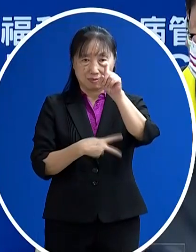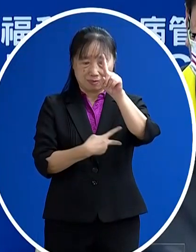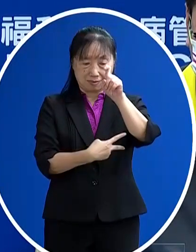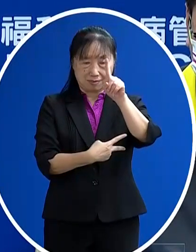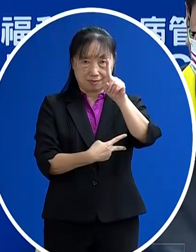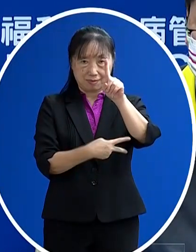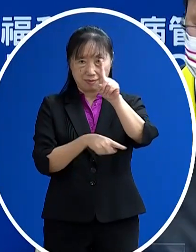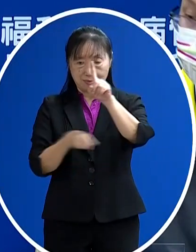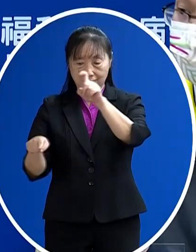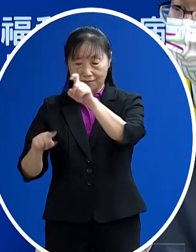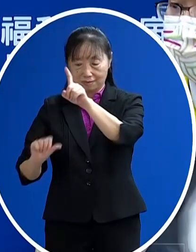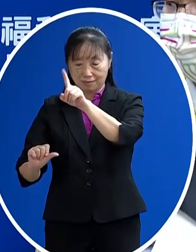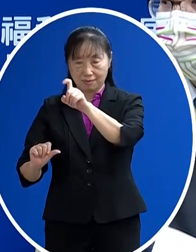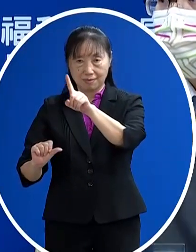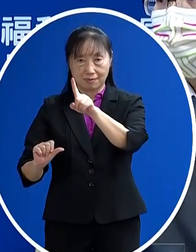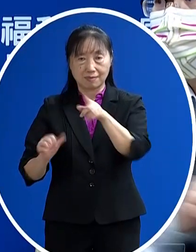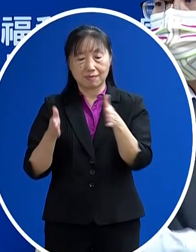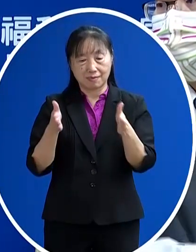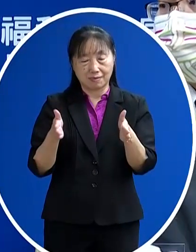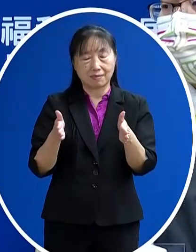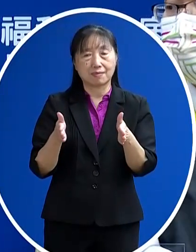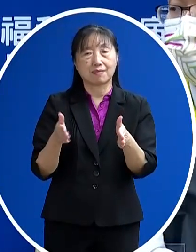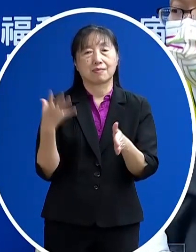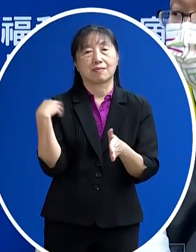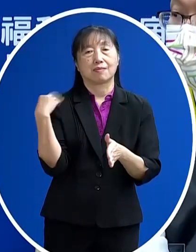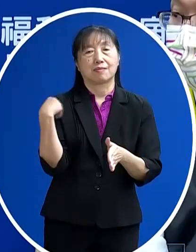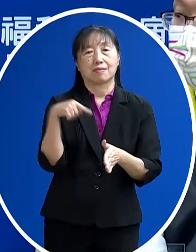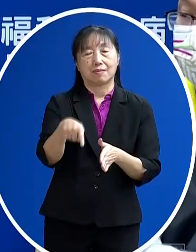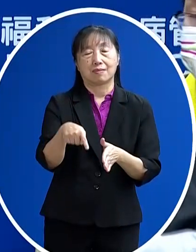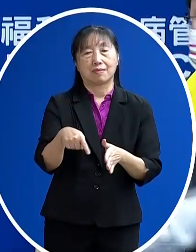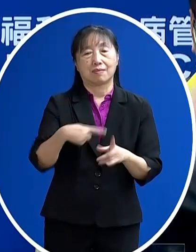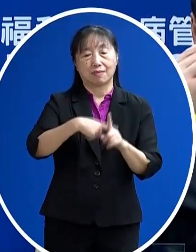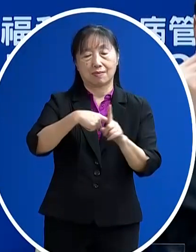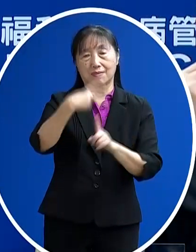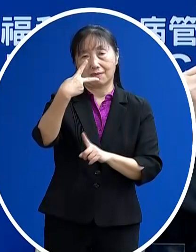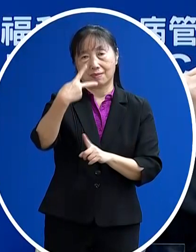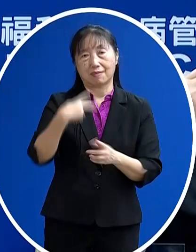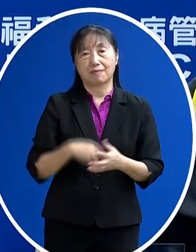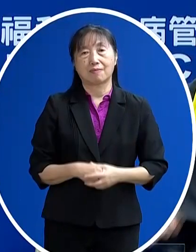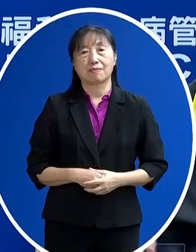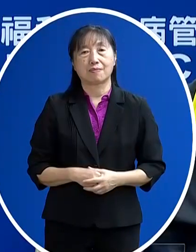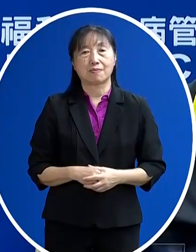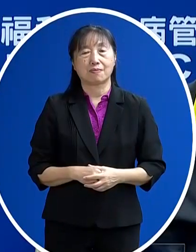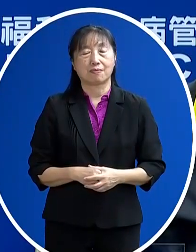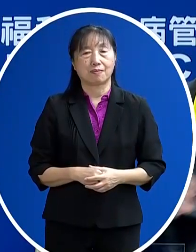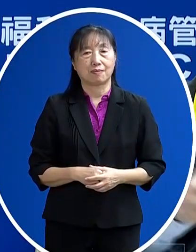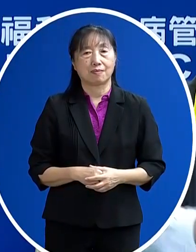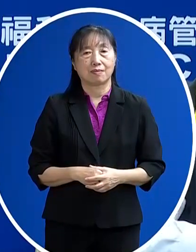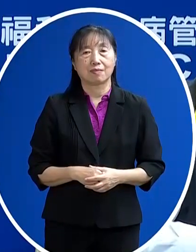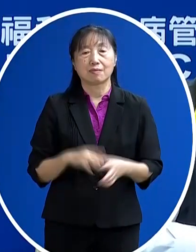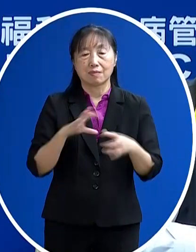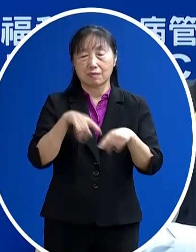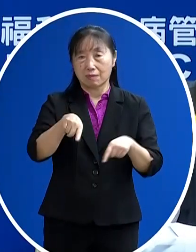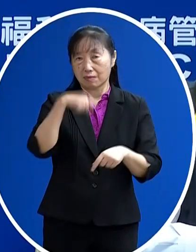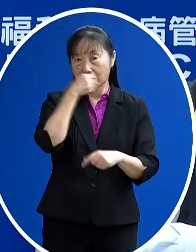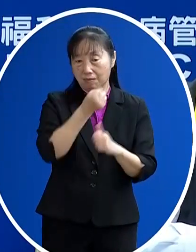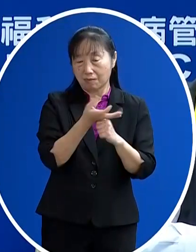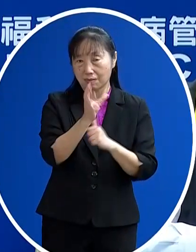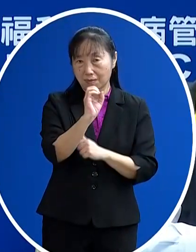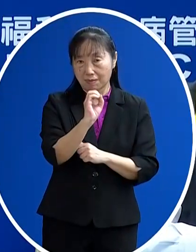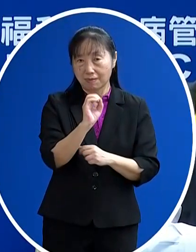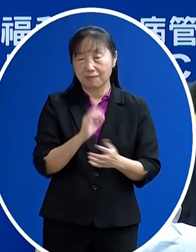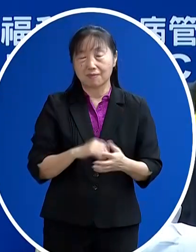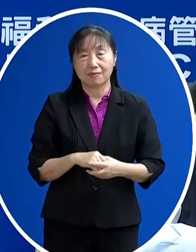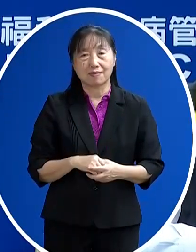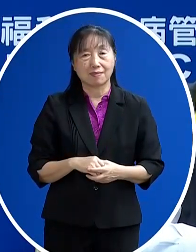起到11月5号仍然是维持2级的警戒。不过相对因为本土的疫情相对非